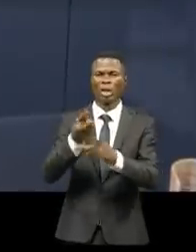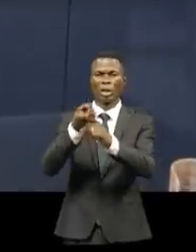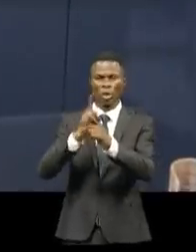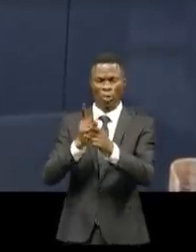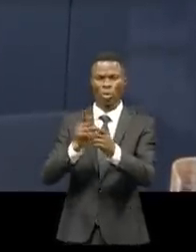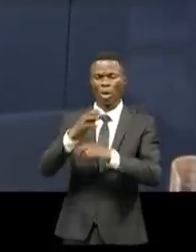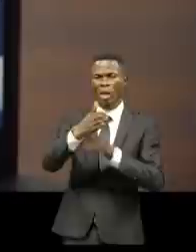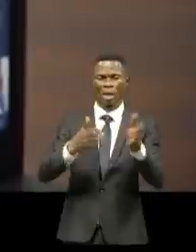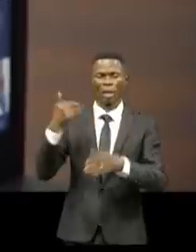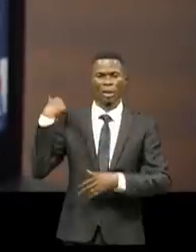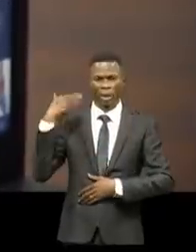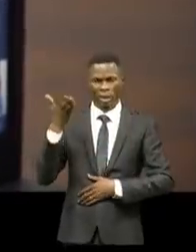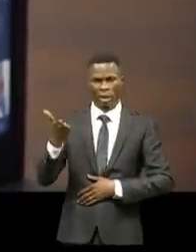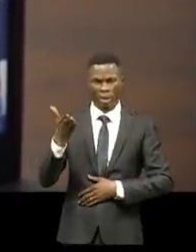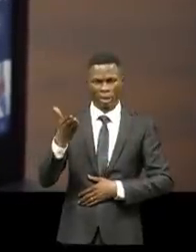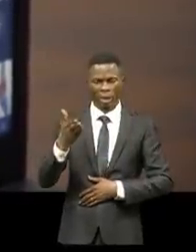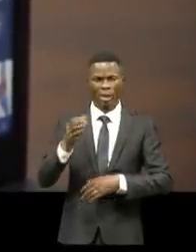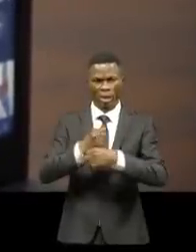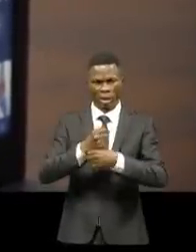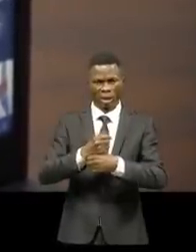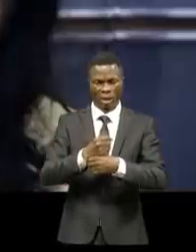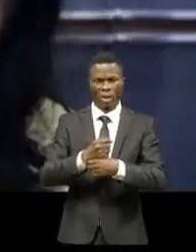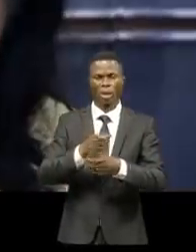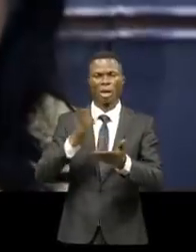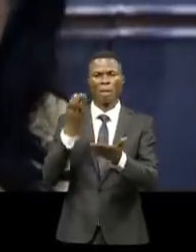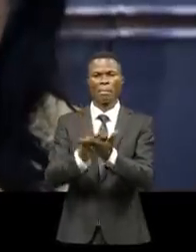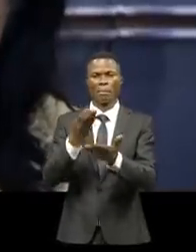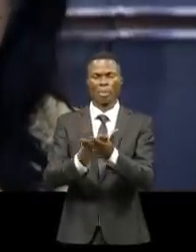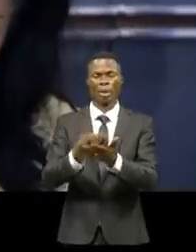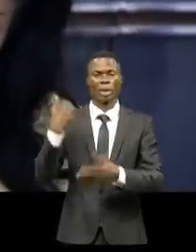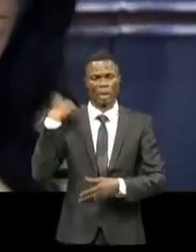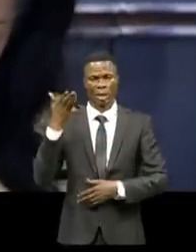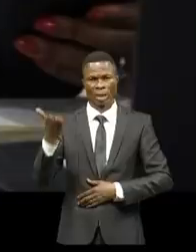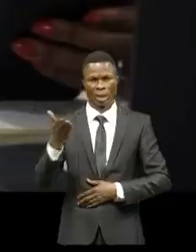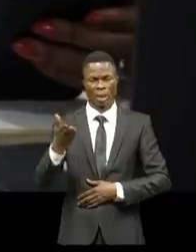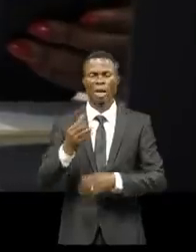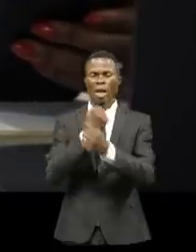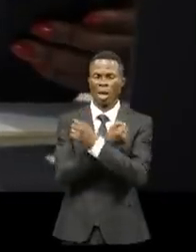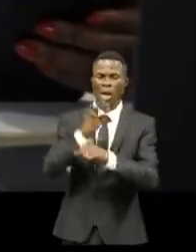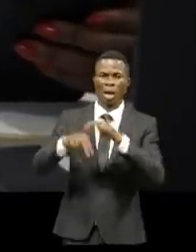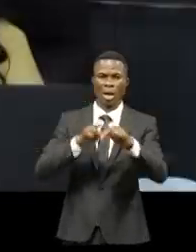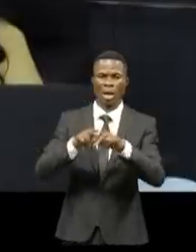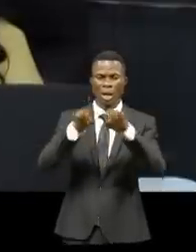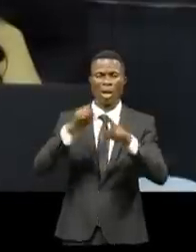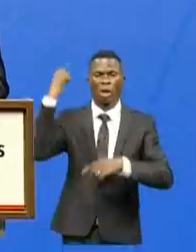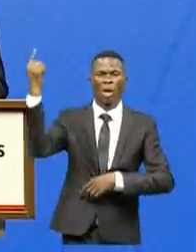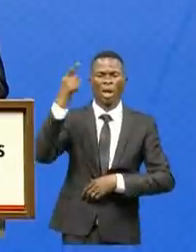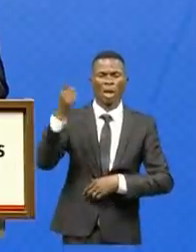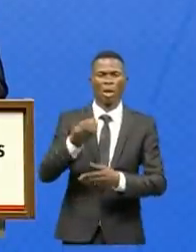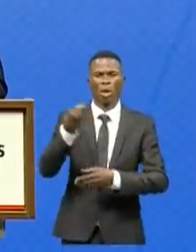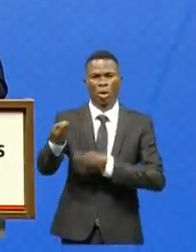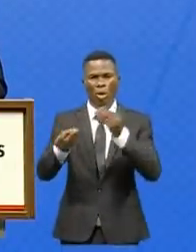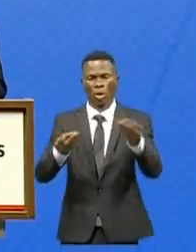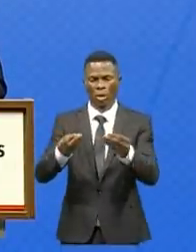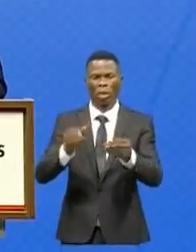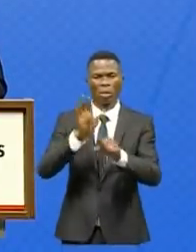cet établissement public seront constituées des allocations budgétaires de l'État, de la solidarité nationale et internationale, de